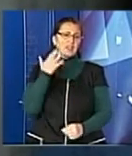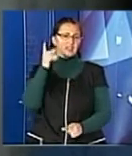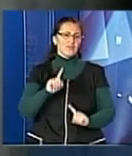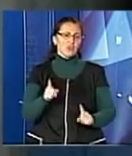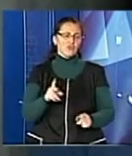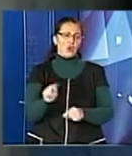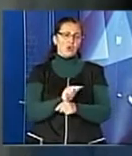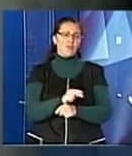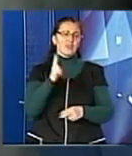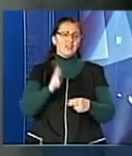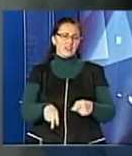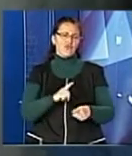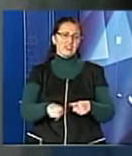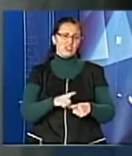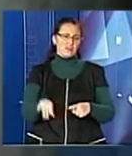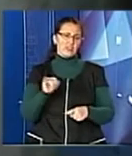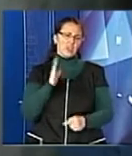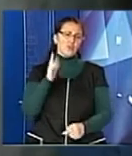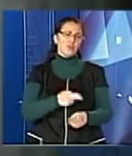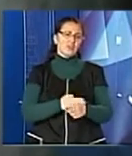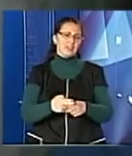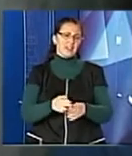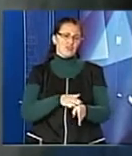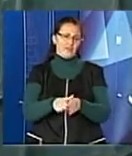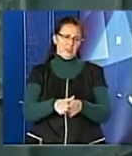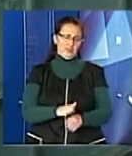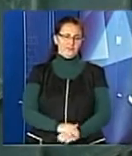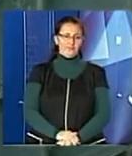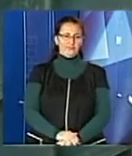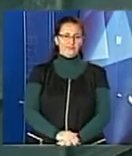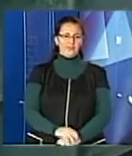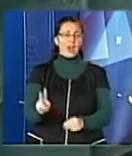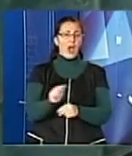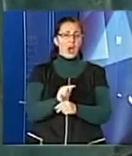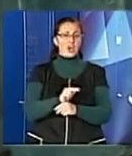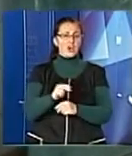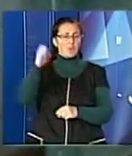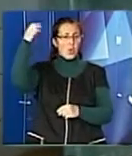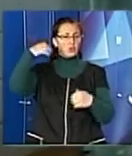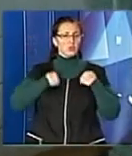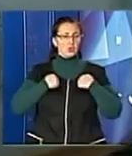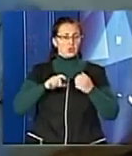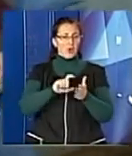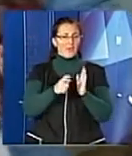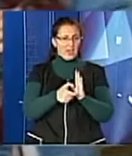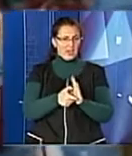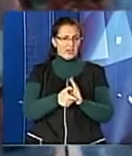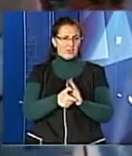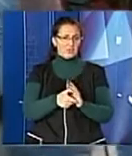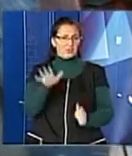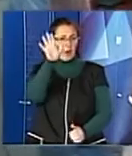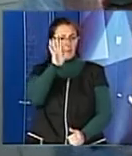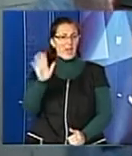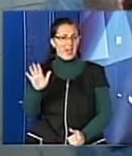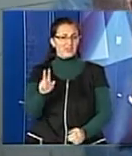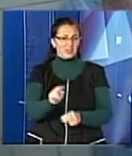він закінчиться швидко і буде якісно зроблено. Ремонт душових кабін в цьому гуртожитку триває майже